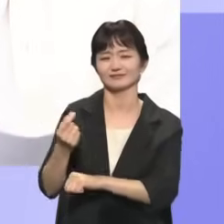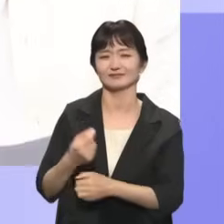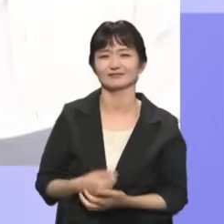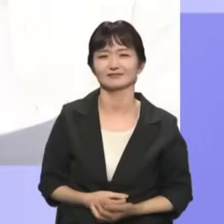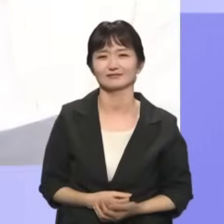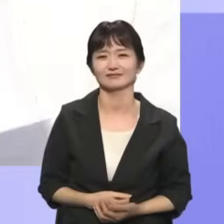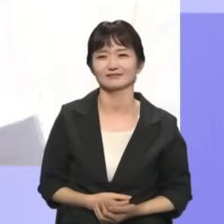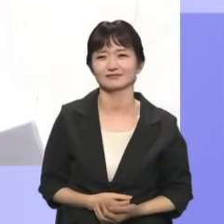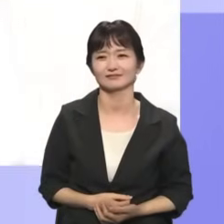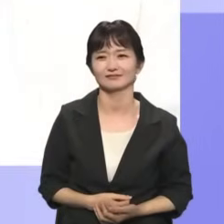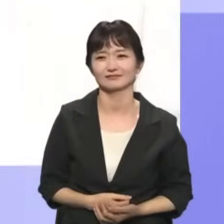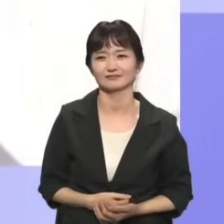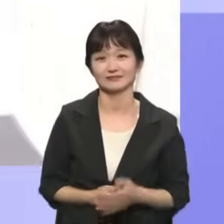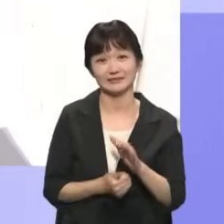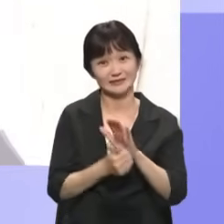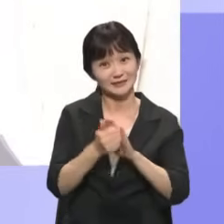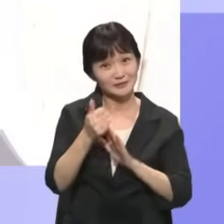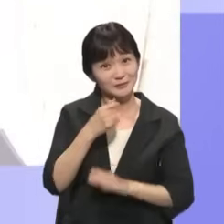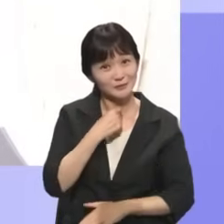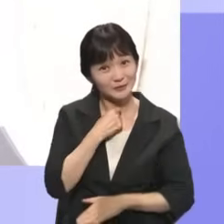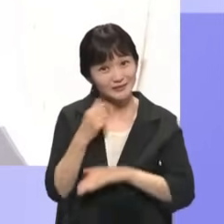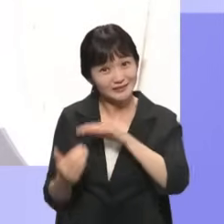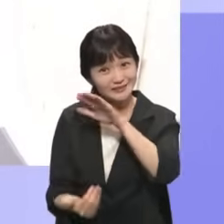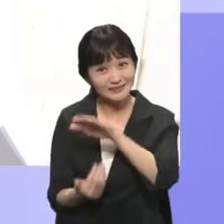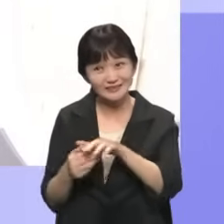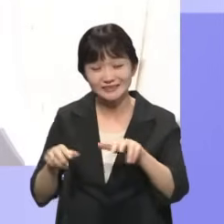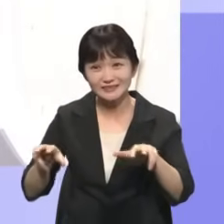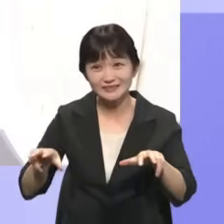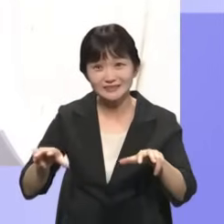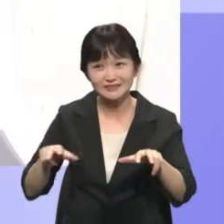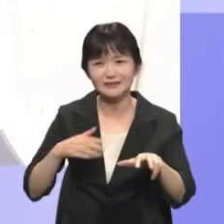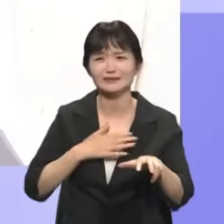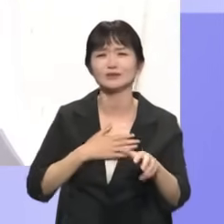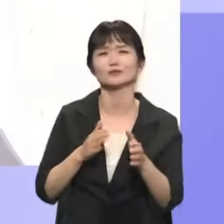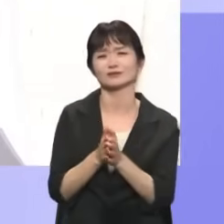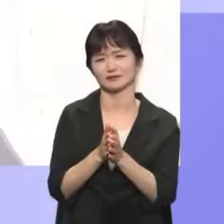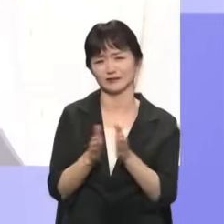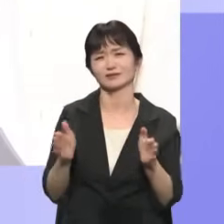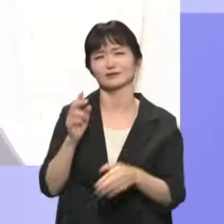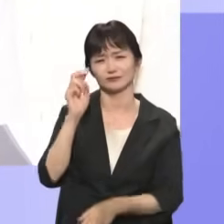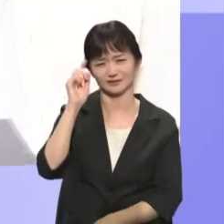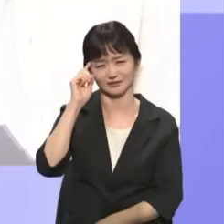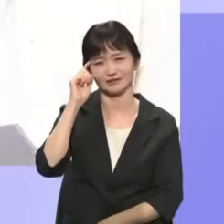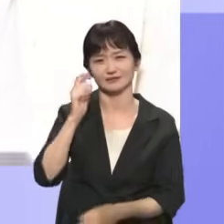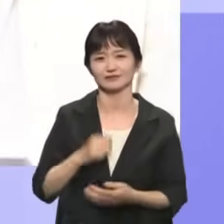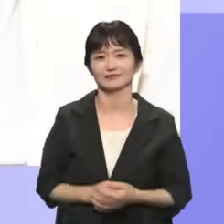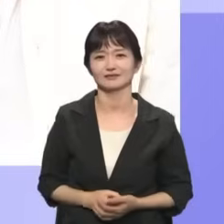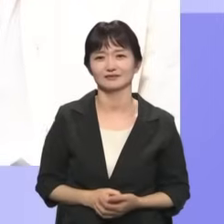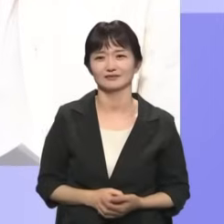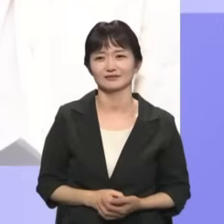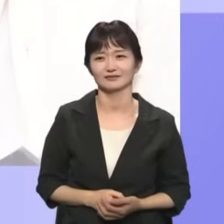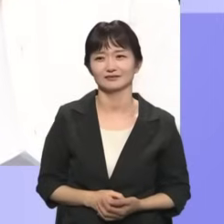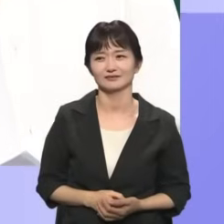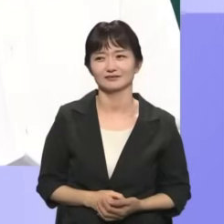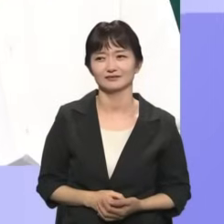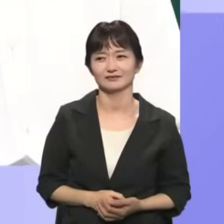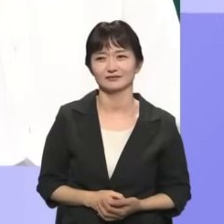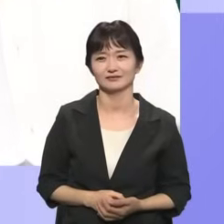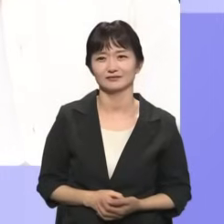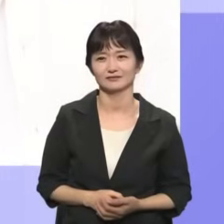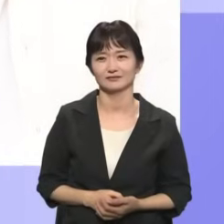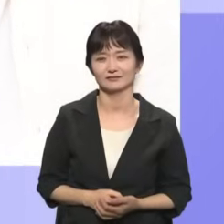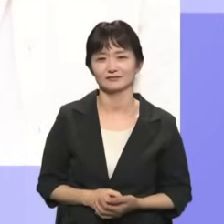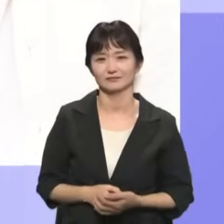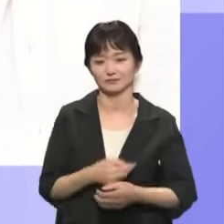그리고 뭐 희망사항을 이룰 정도로 아 이제는 저는 시작이라고 생각하거든요. 오, 그래서 예. 근데 어쨌든 이렇게 시작을